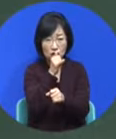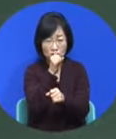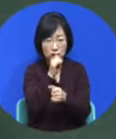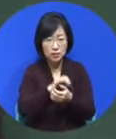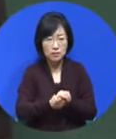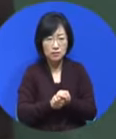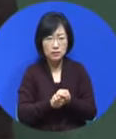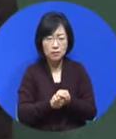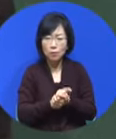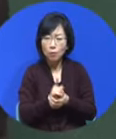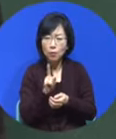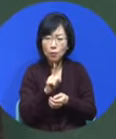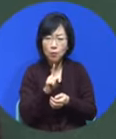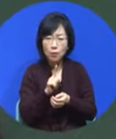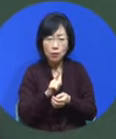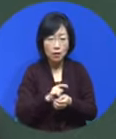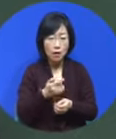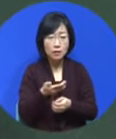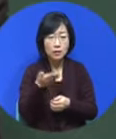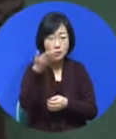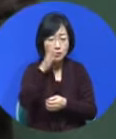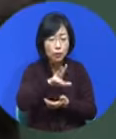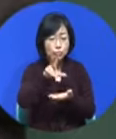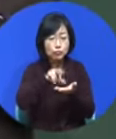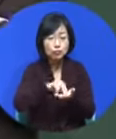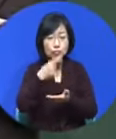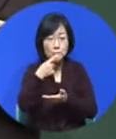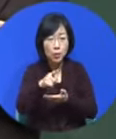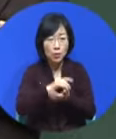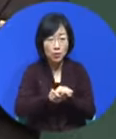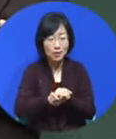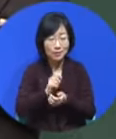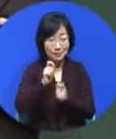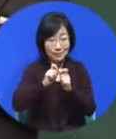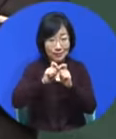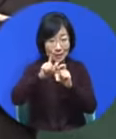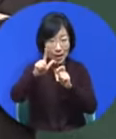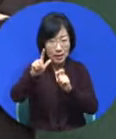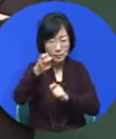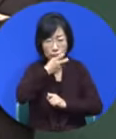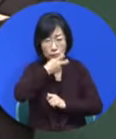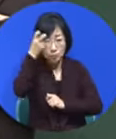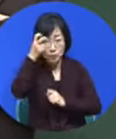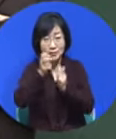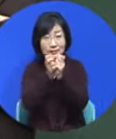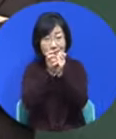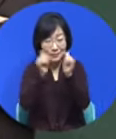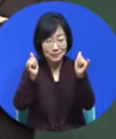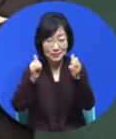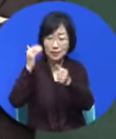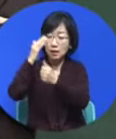거의 하나님 모르고 엘리 되기 때문에 조금